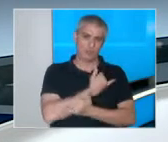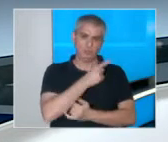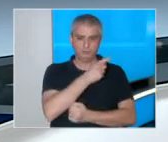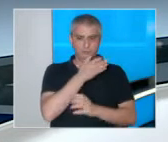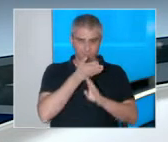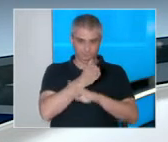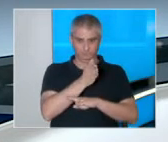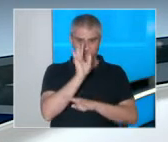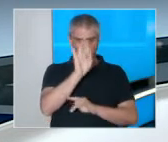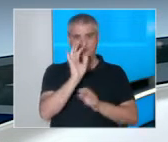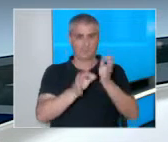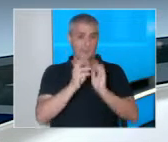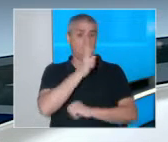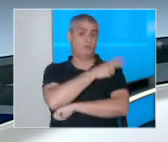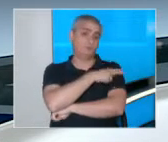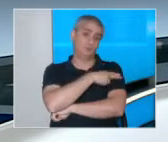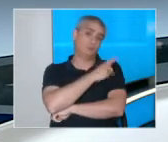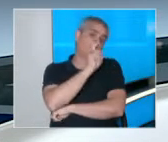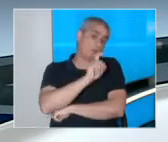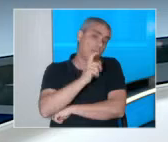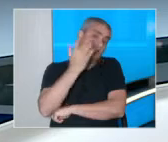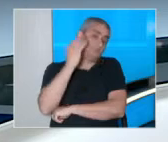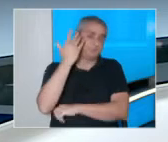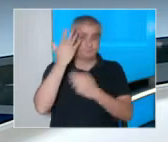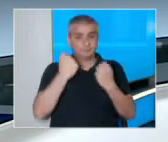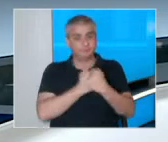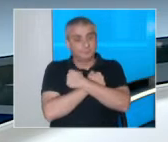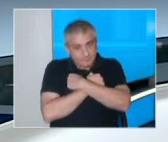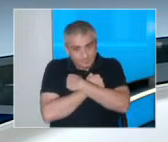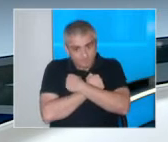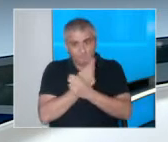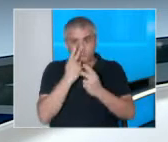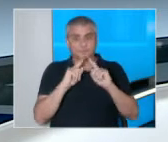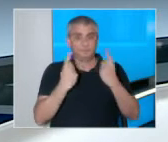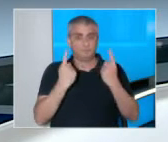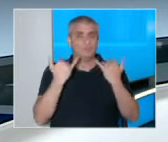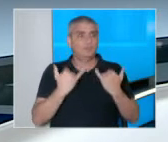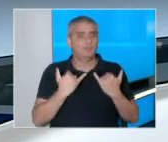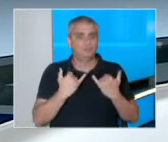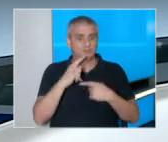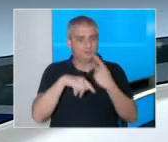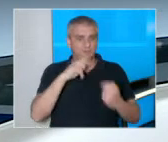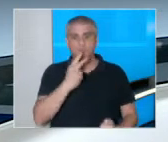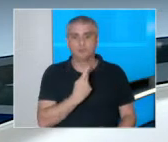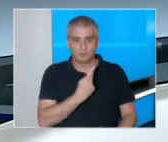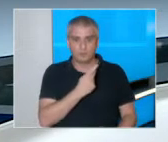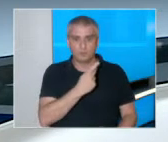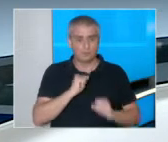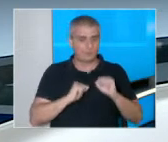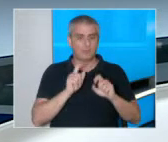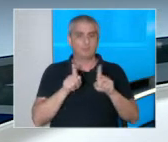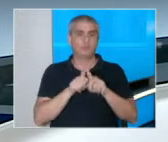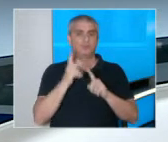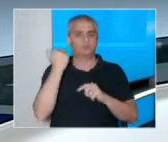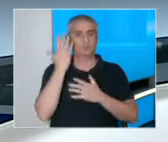שהוא נכנס בפרקליטות ובמשטרה, ואולי אם הוא היה מחבק אותם, זה היה נראה אחרת. והנה עכשיו, בסיבוב השני שלו, הוא נוהג בדיוק